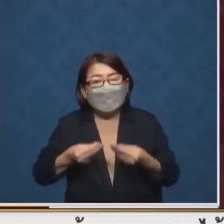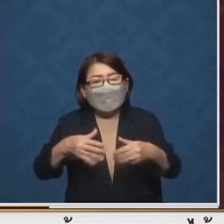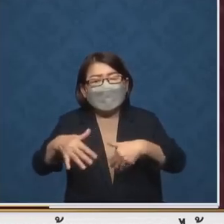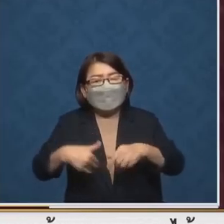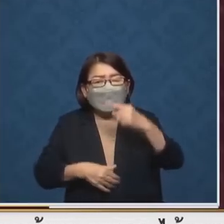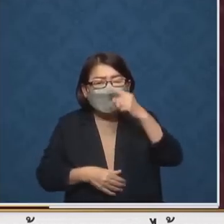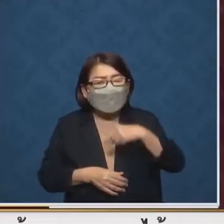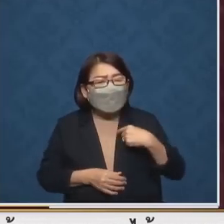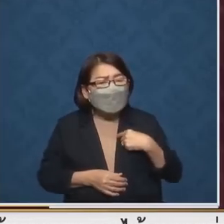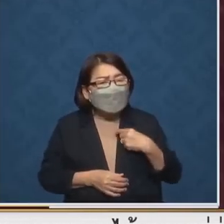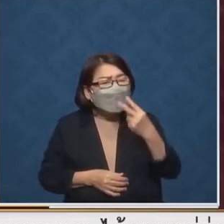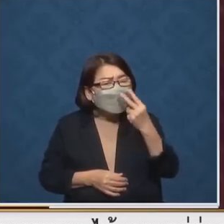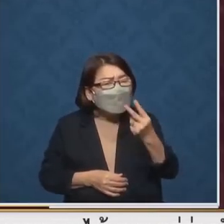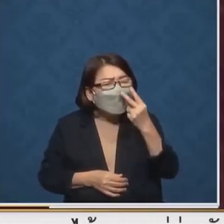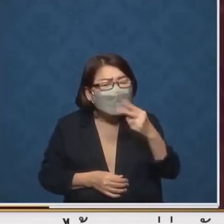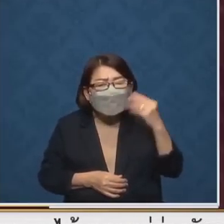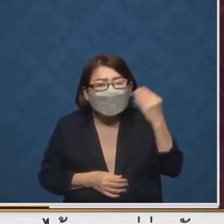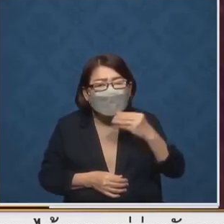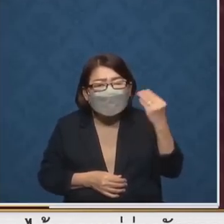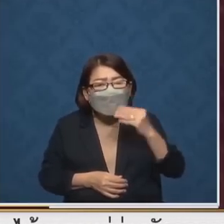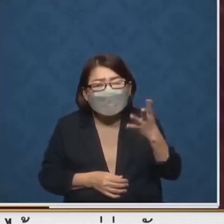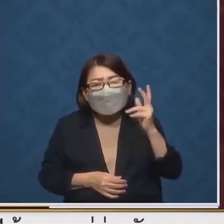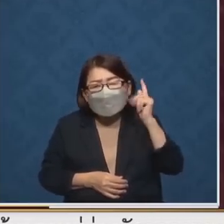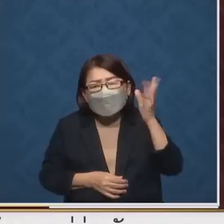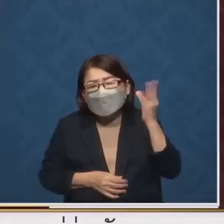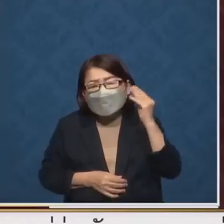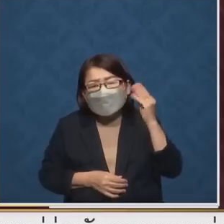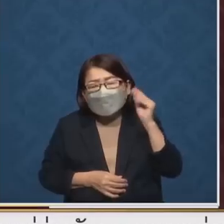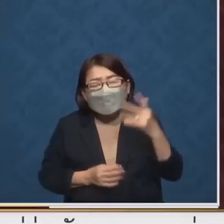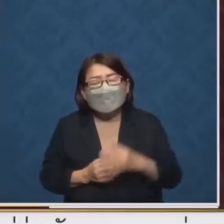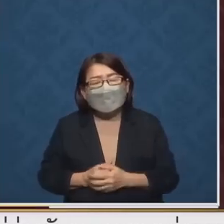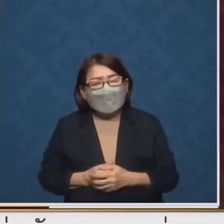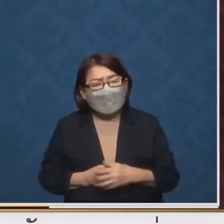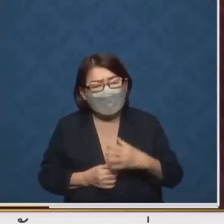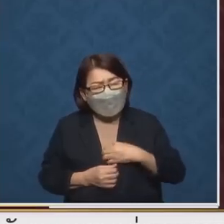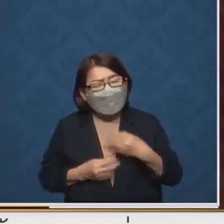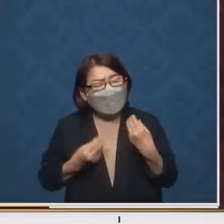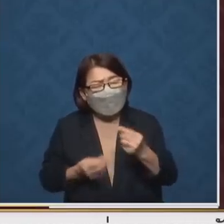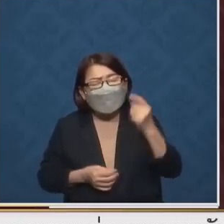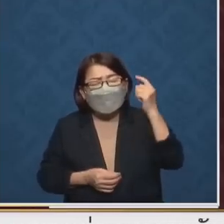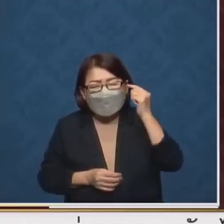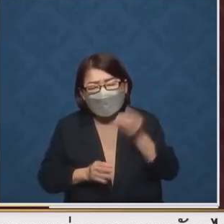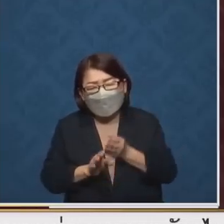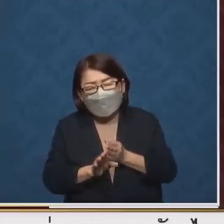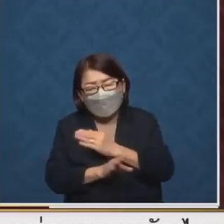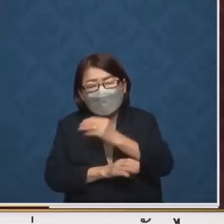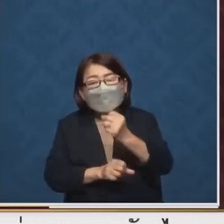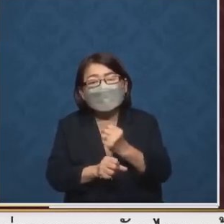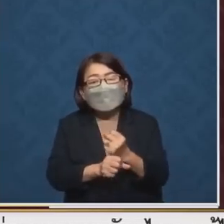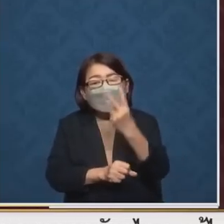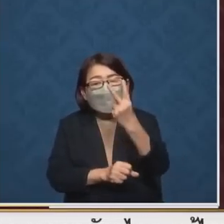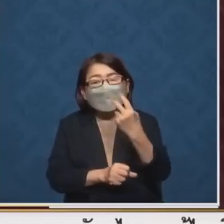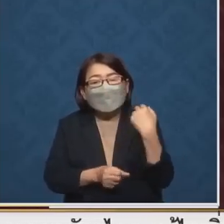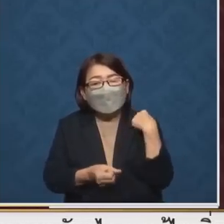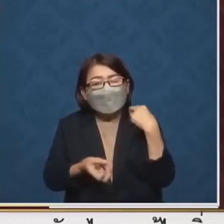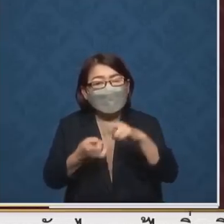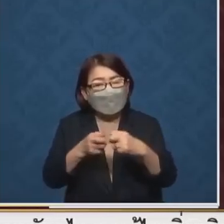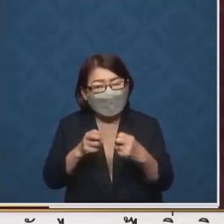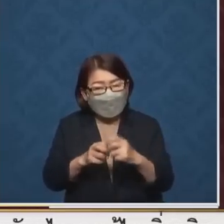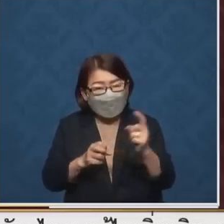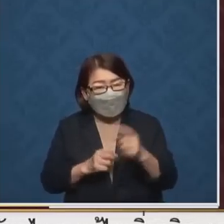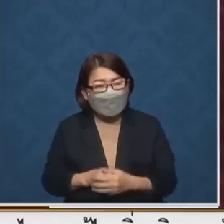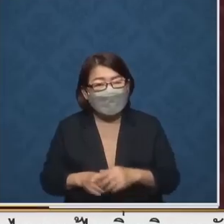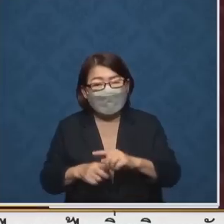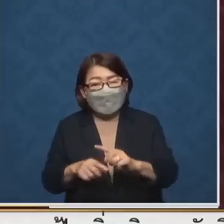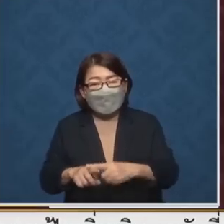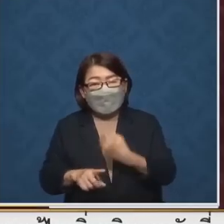าตามเรื่องราวทั้งหมดมันเกิดอะไรขึ้นกับชีวิตคนไทยในรอบ 2 ปีนี้นะครับวัที่ 13 ม